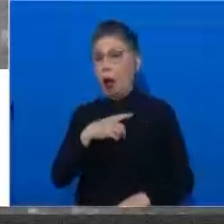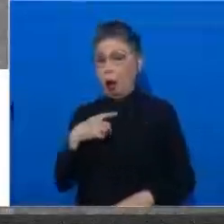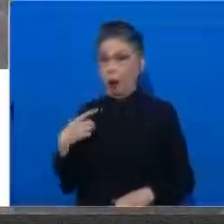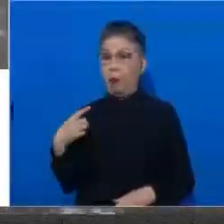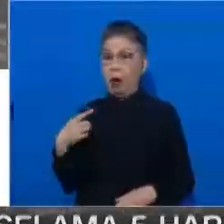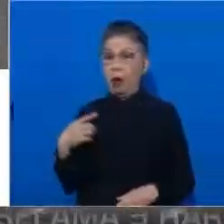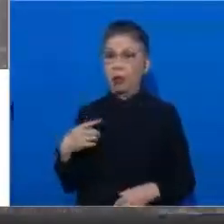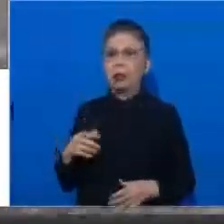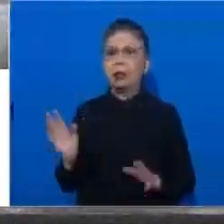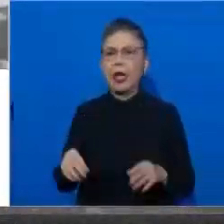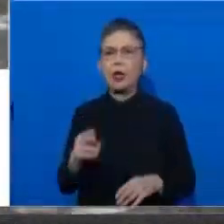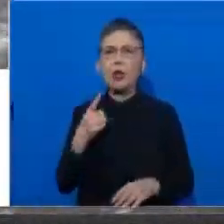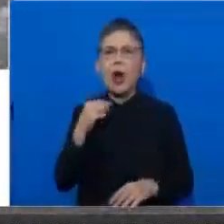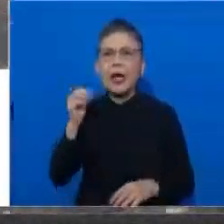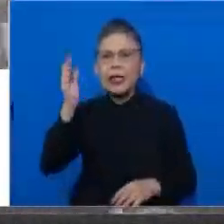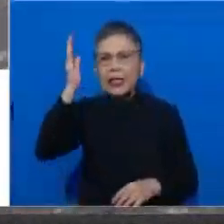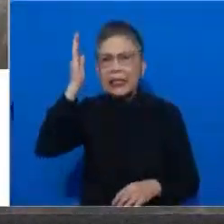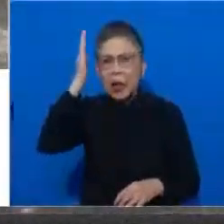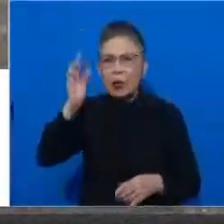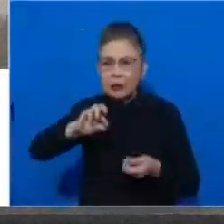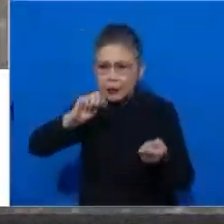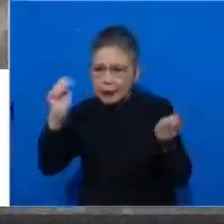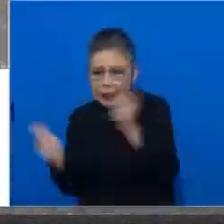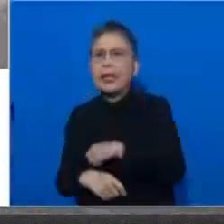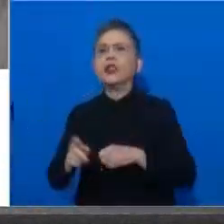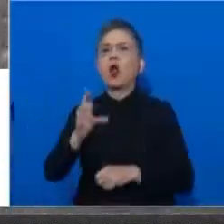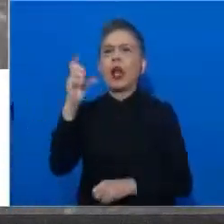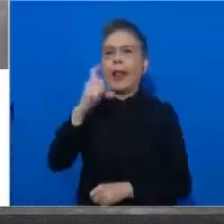yang berwarna hijau ini harus direbus hingga berubah warna menjadi coklat.